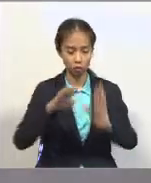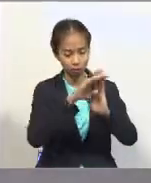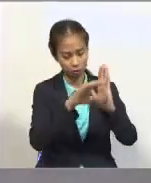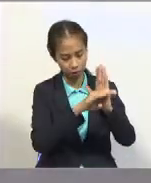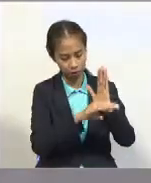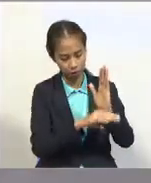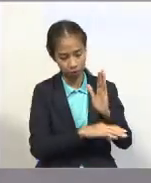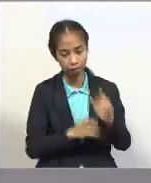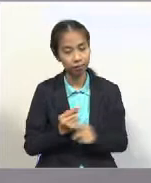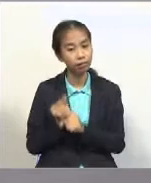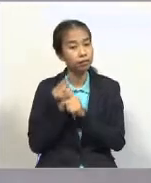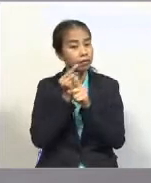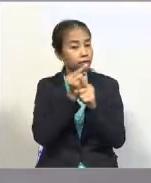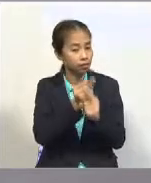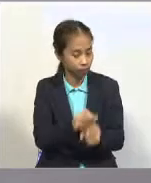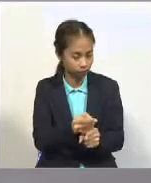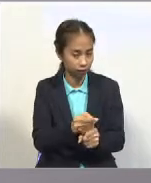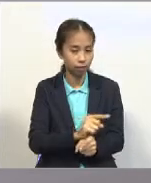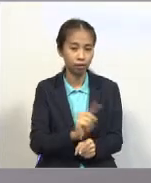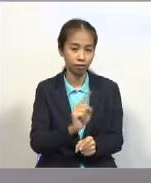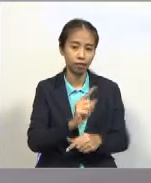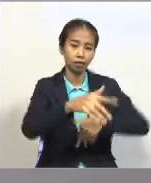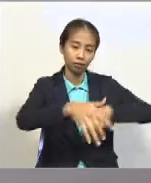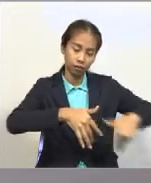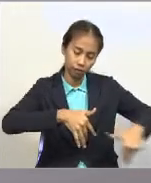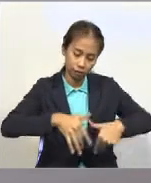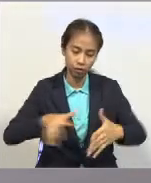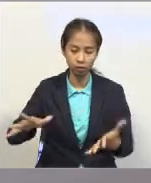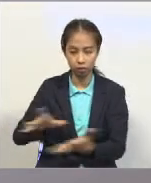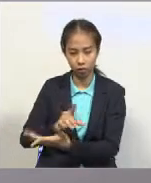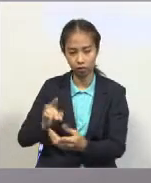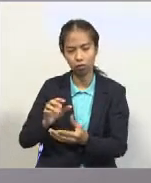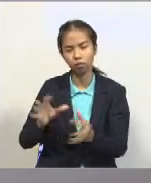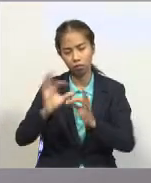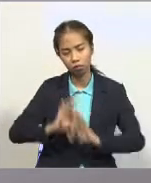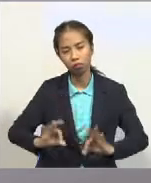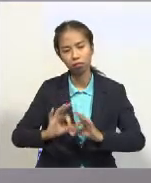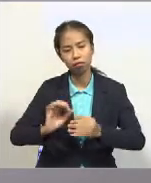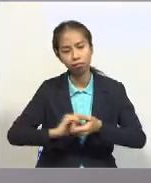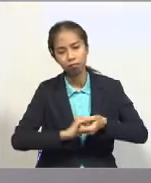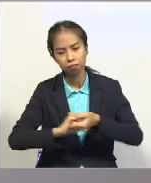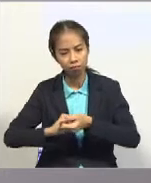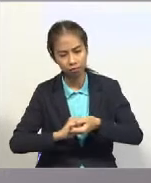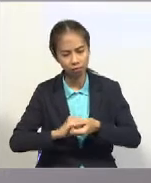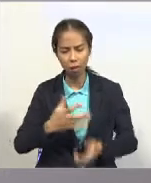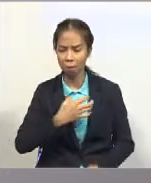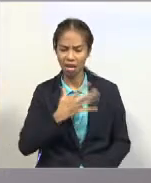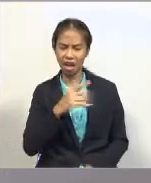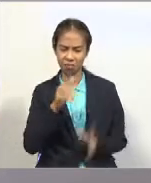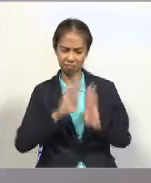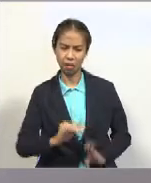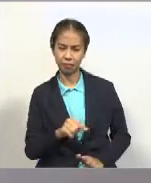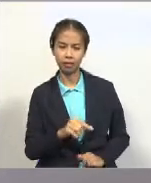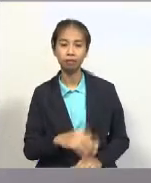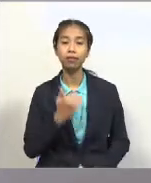ตอนรวมทั้งรักษาความสัมพันธ์อันดีระหว่างประชาชนและสังคมด้วยโดยไม่ต้องการให้เกิดเหตุการณ์แบบนี้อีกครับฟังเสียงน